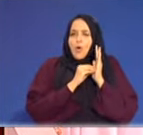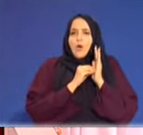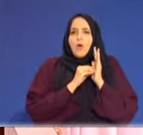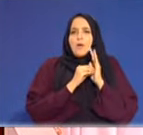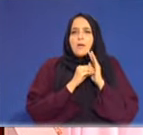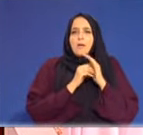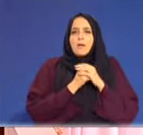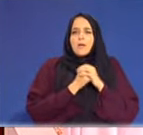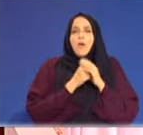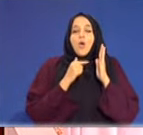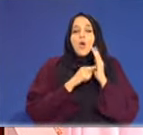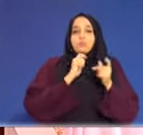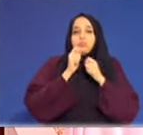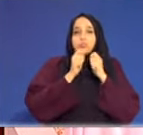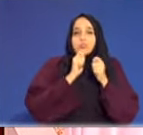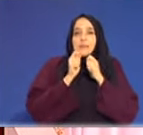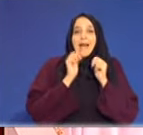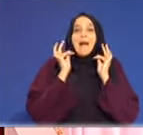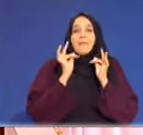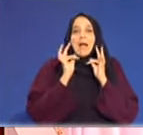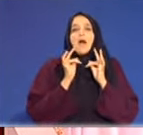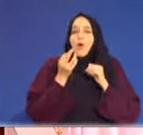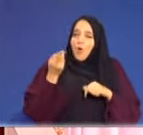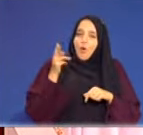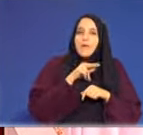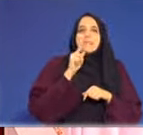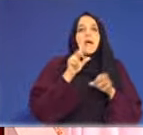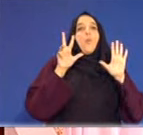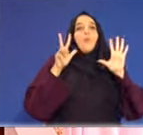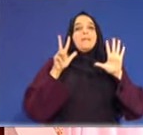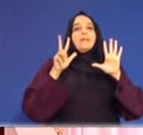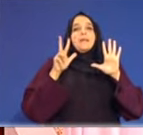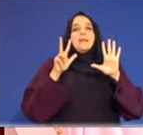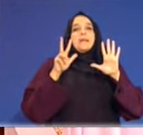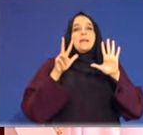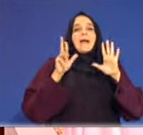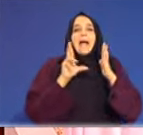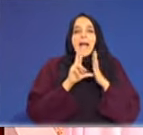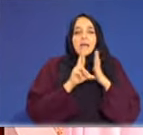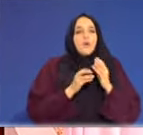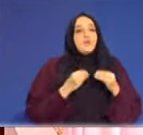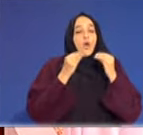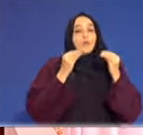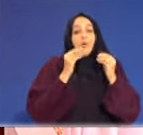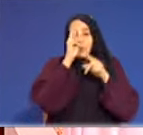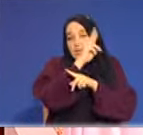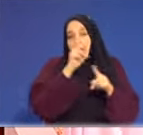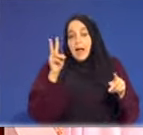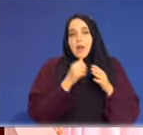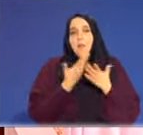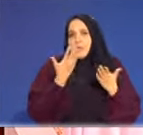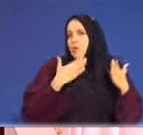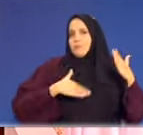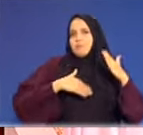أثناء مناقشتنا للقضايا. نعم نكتفي بهذا، نضع حدا لقواعد الصلح، اكتفينا